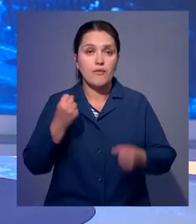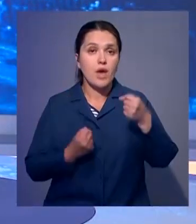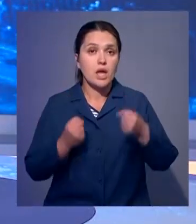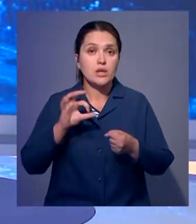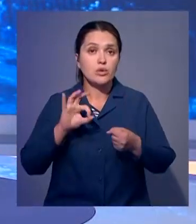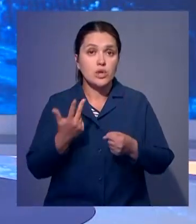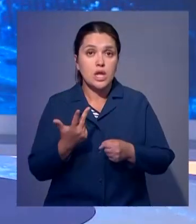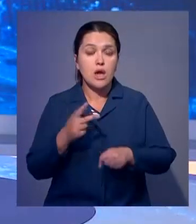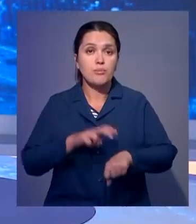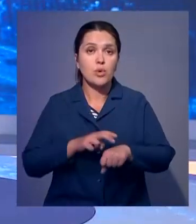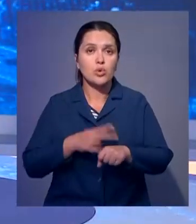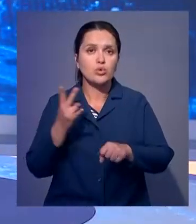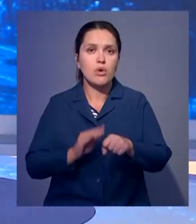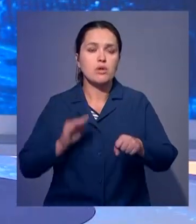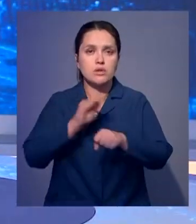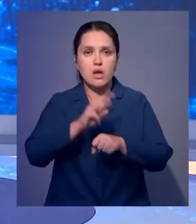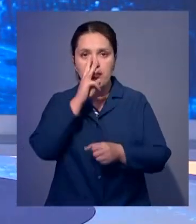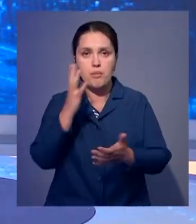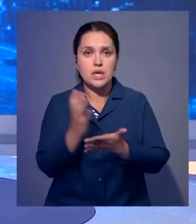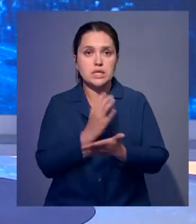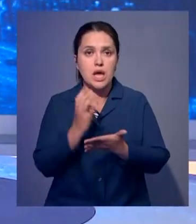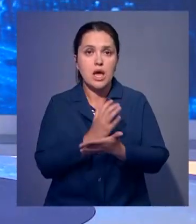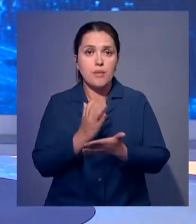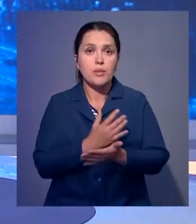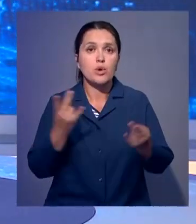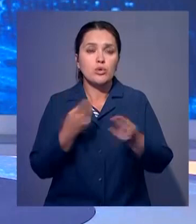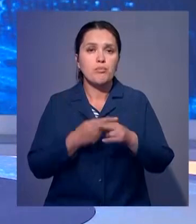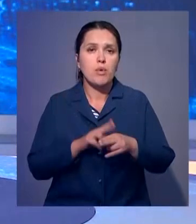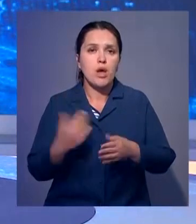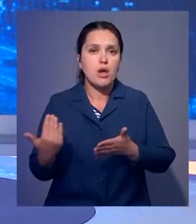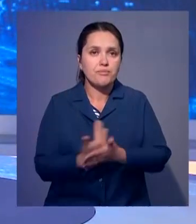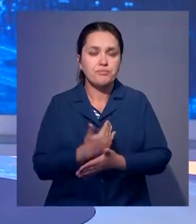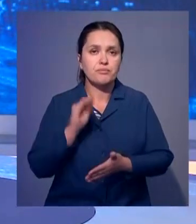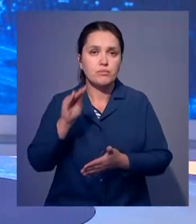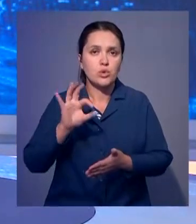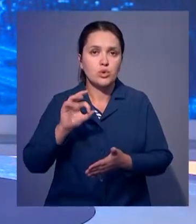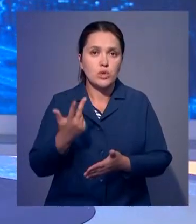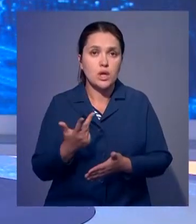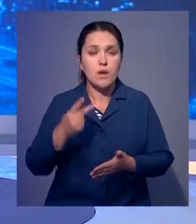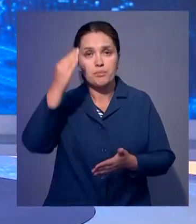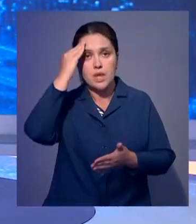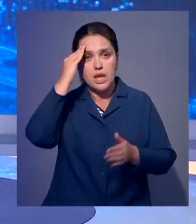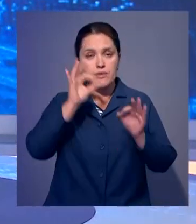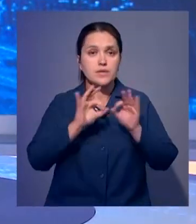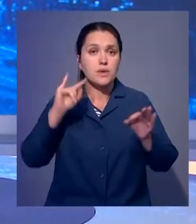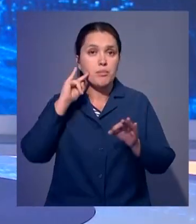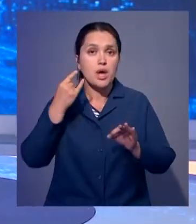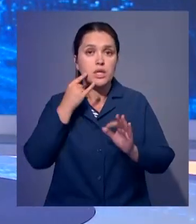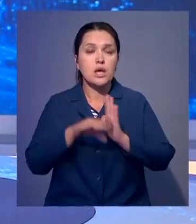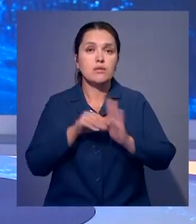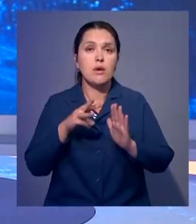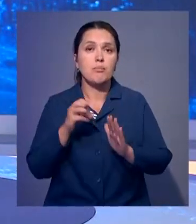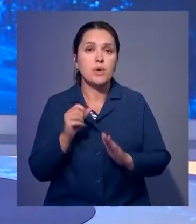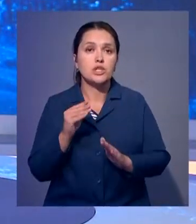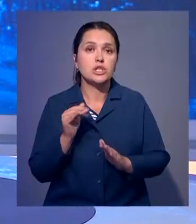Водителям скорой помощи нужно поднять зарплату. Наряду с этим необходимо провести обновление парка неотложек. Такое мнение высказали в Павлодаре депутаты